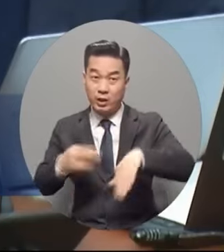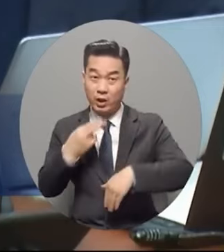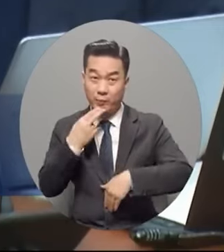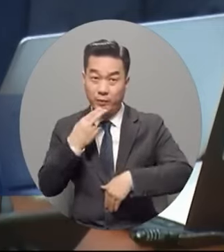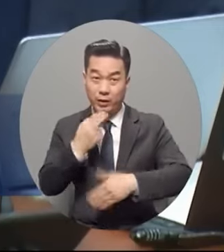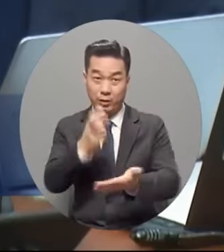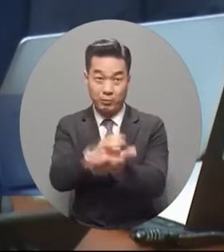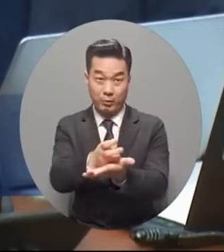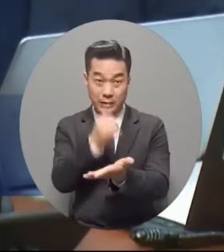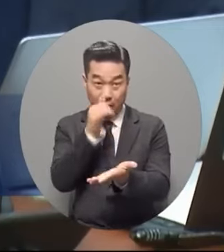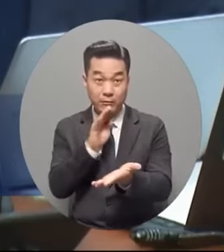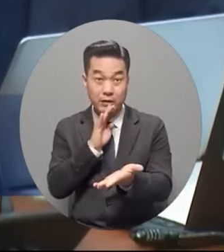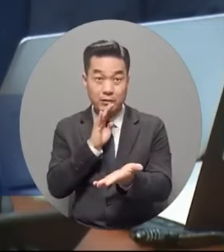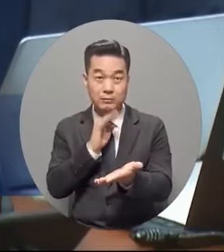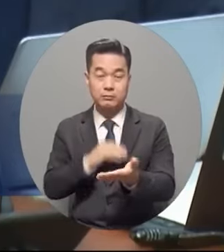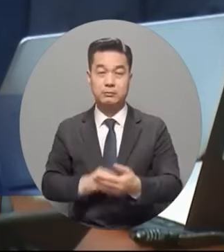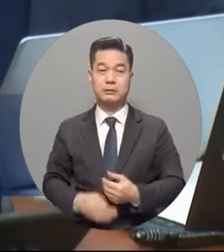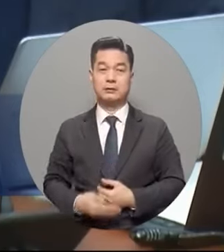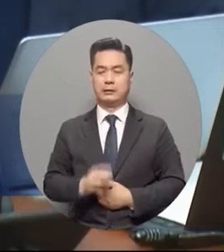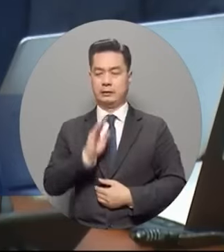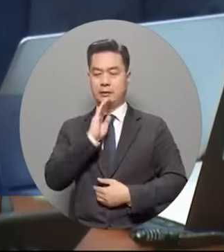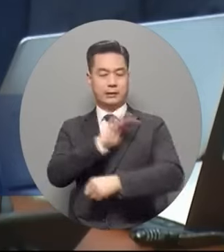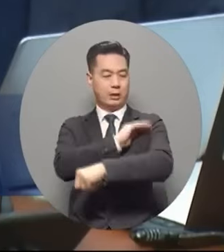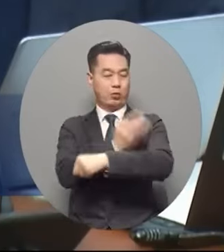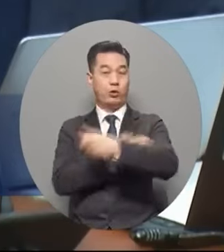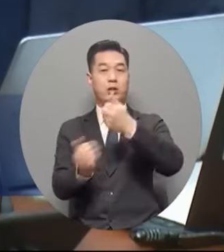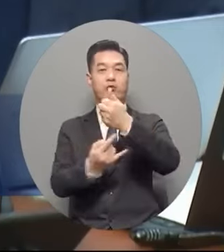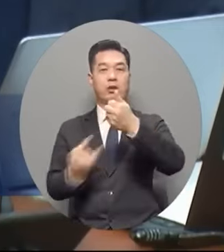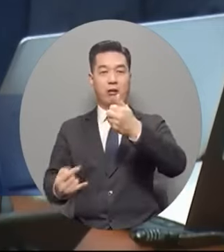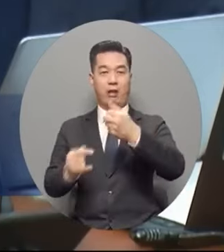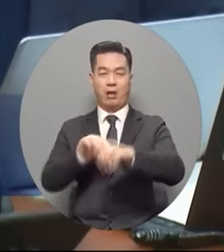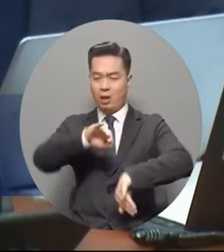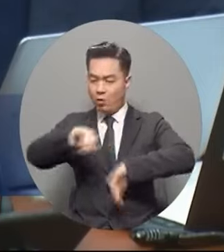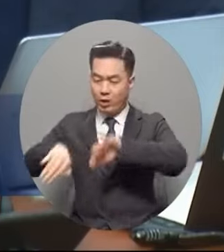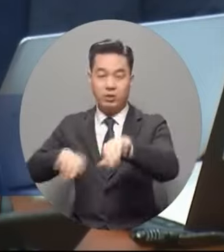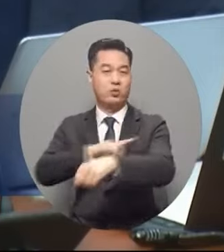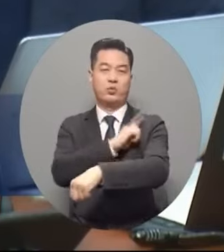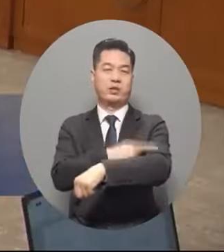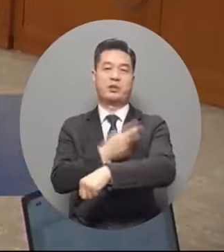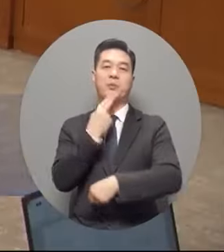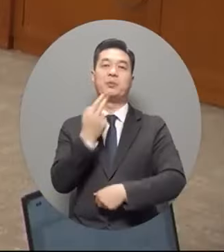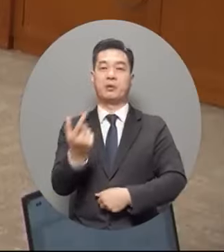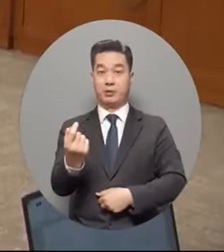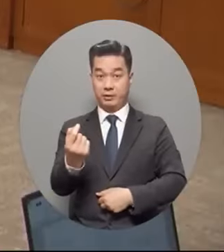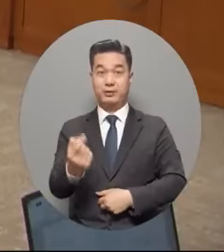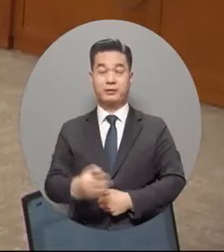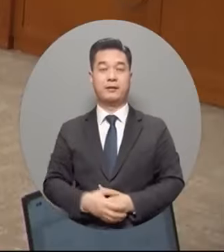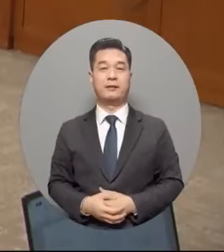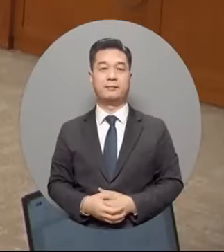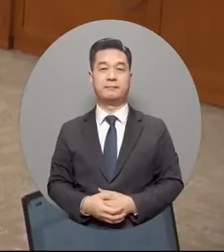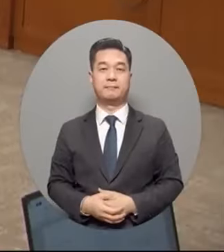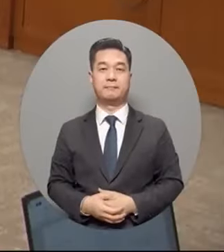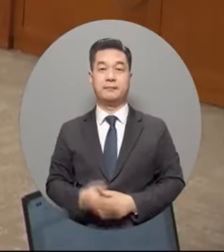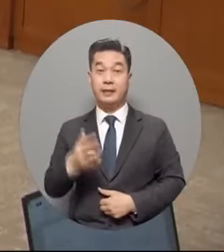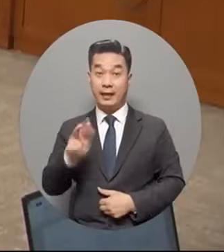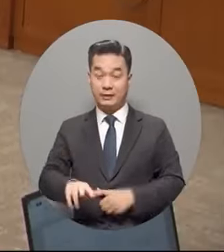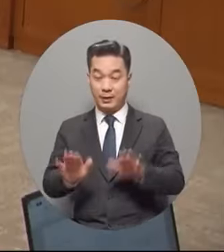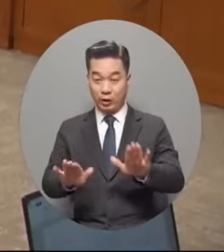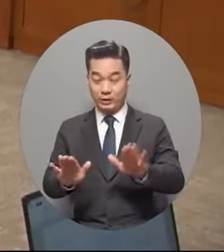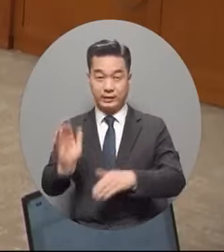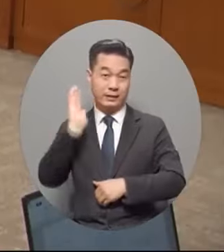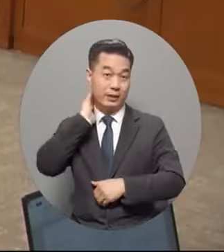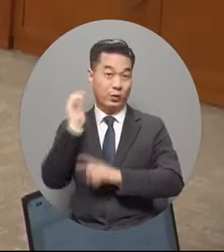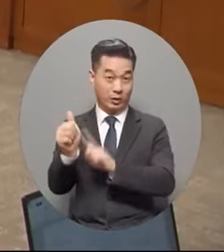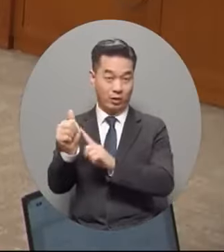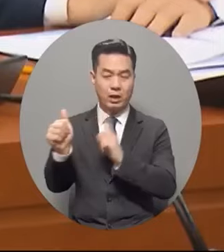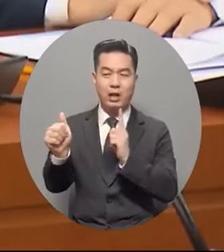있나요? 사실상 권익위에 관여 권한이 없다고 생각이 됩니다. 하지만 현직 대통령이라